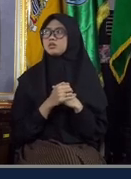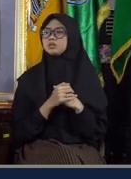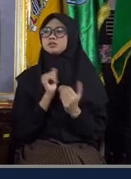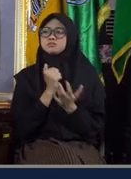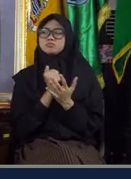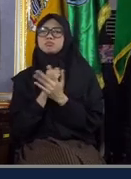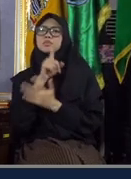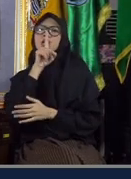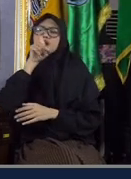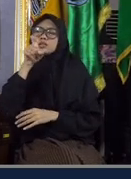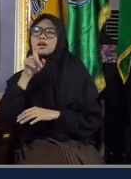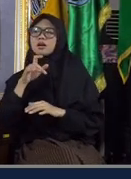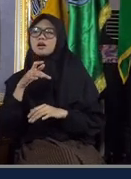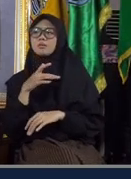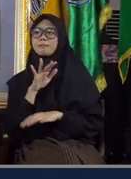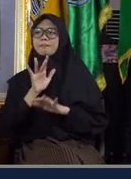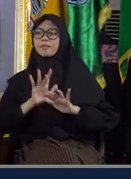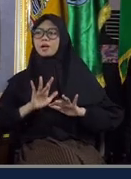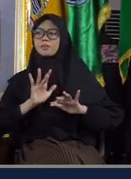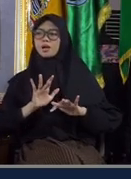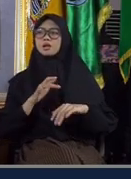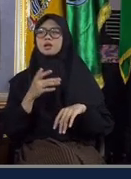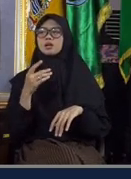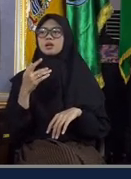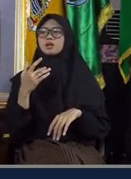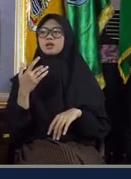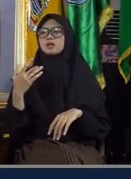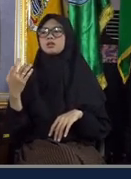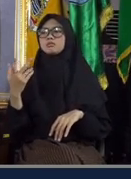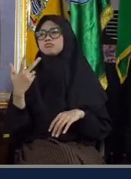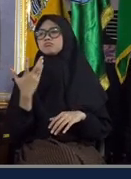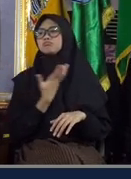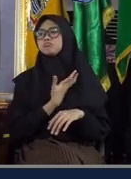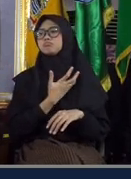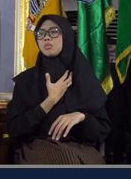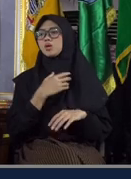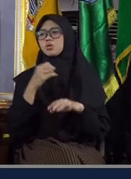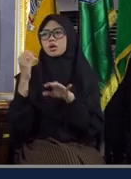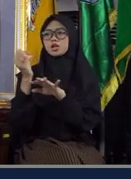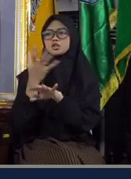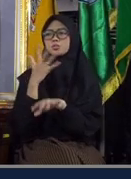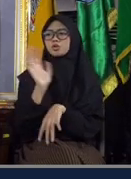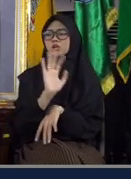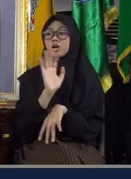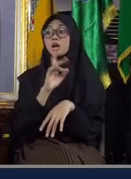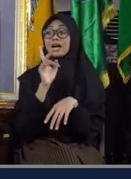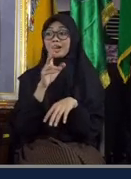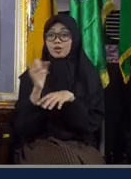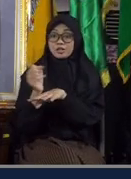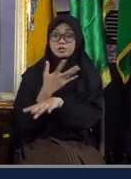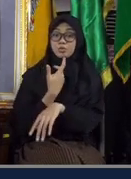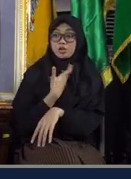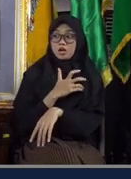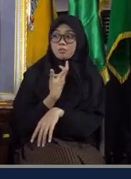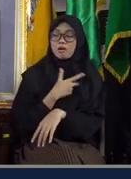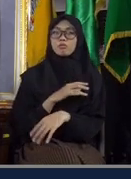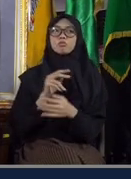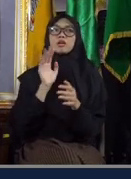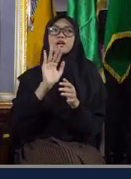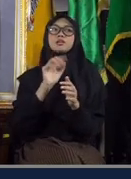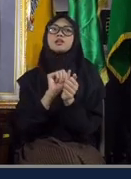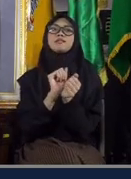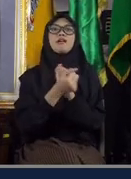baik-baik suruh merespon atau diganti kono wae bu ya kenapa ini penting Bapak